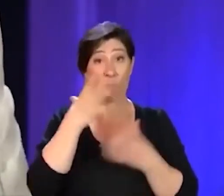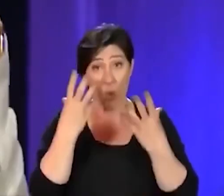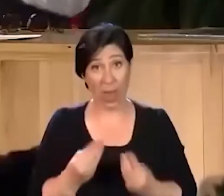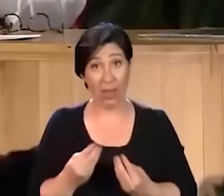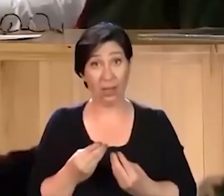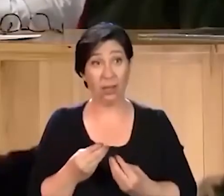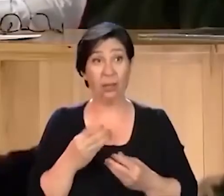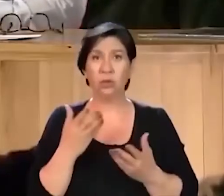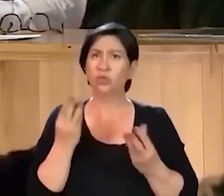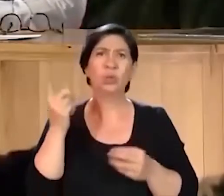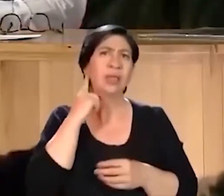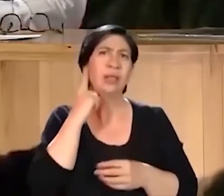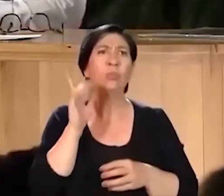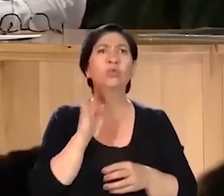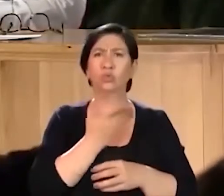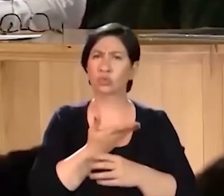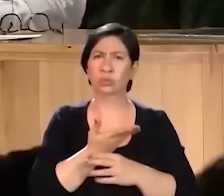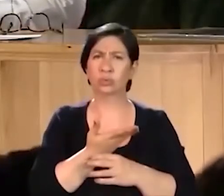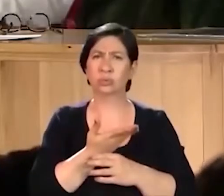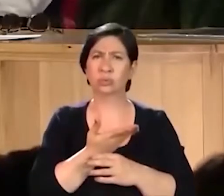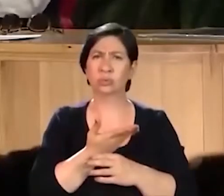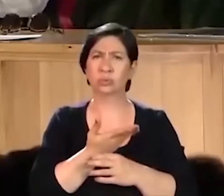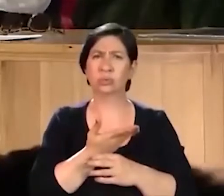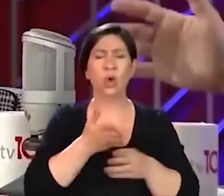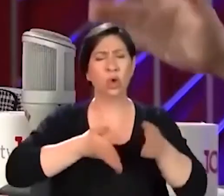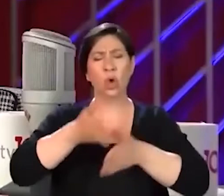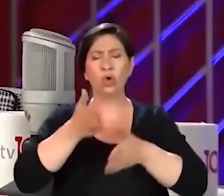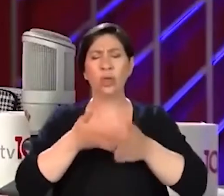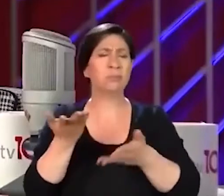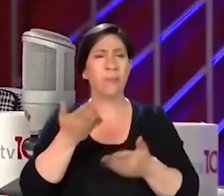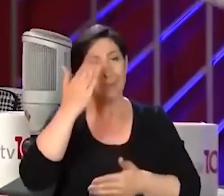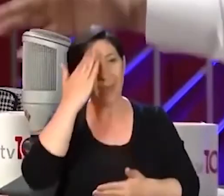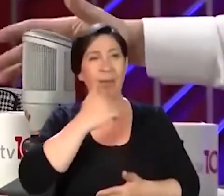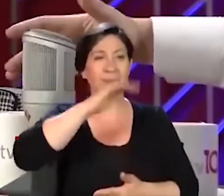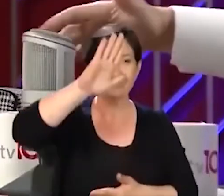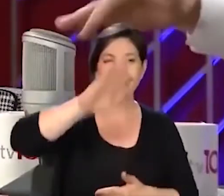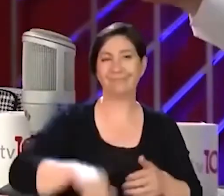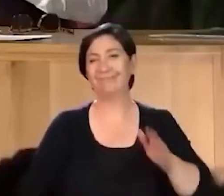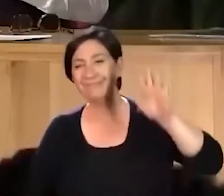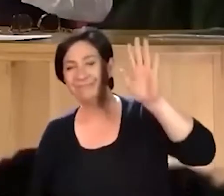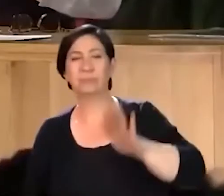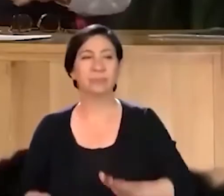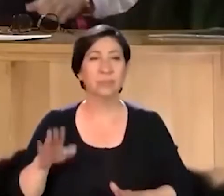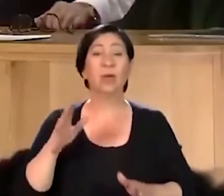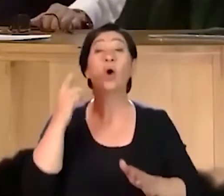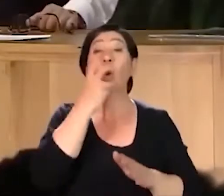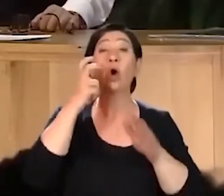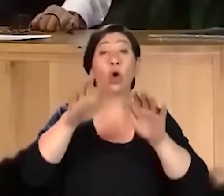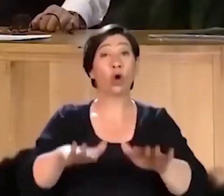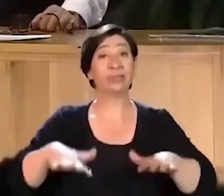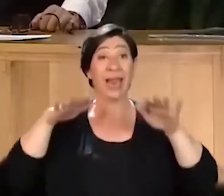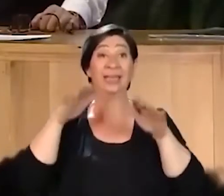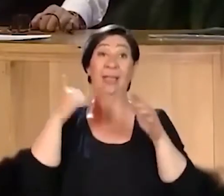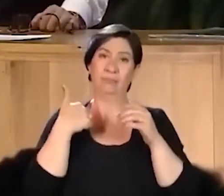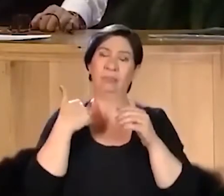Aslında o kadar tanımıyorsun yani yolda ne oluyor Merhaba abi falan yani esasında konserler de yaşıyoruz